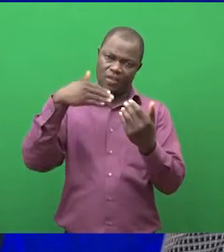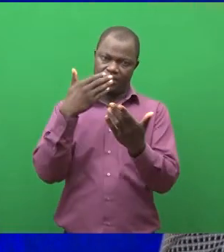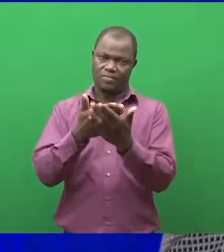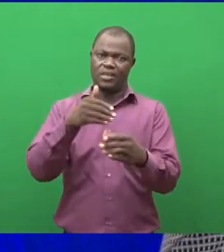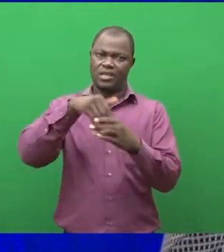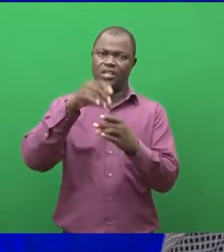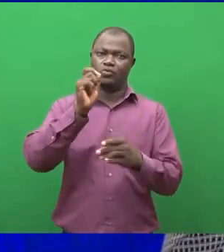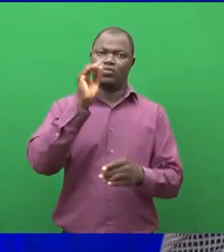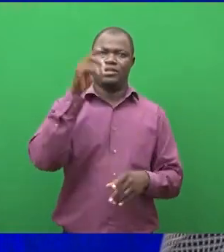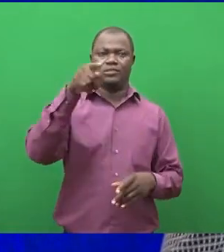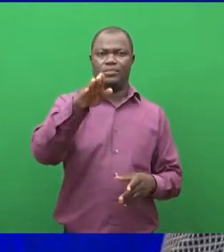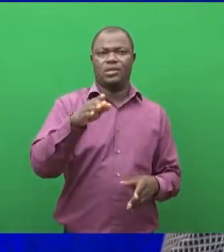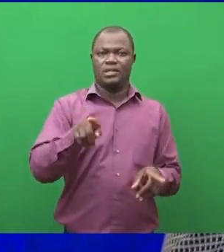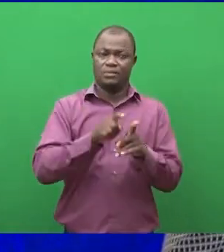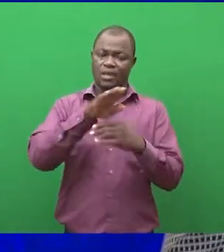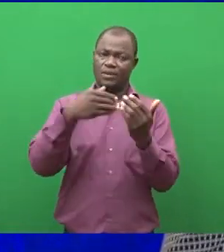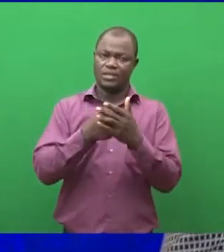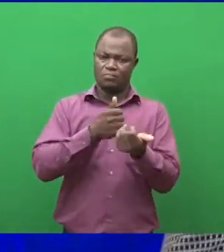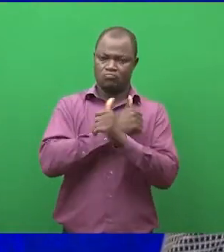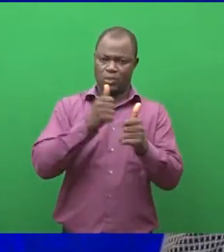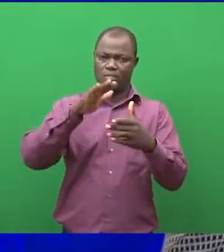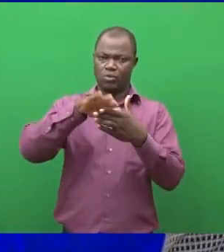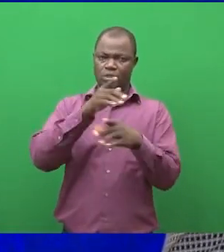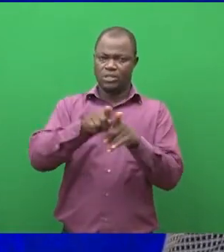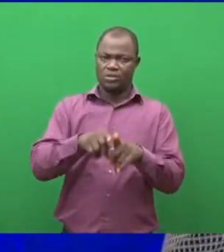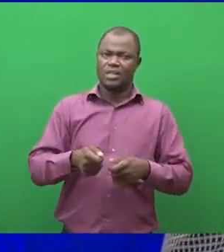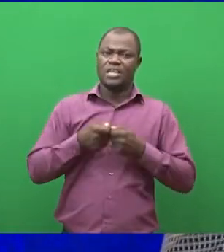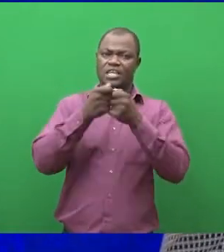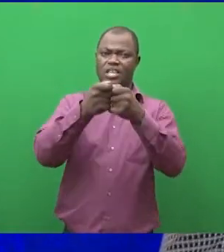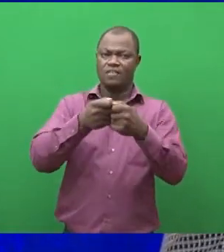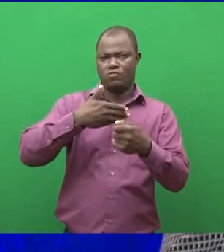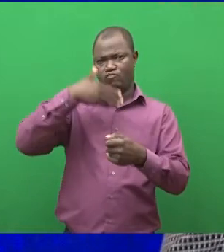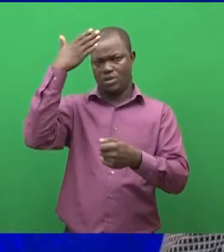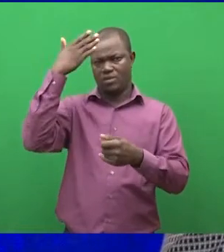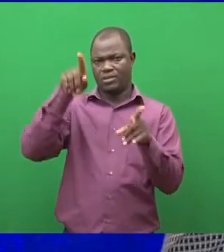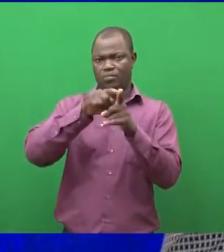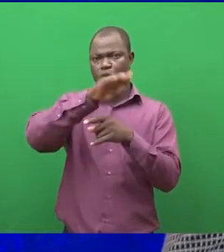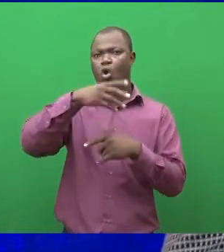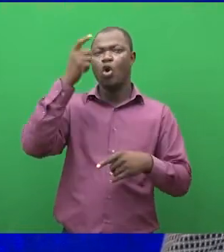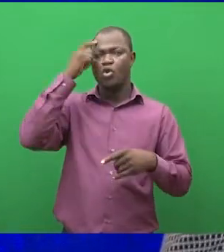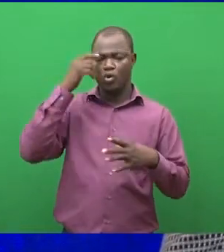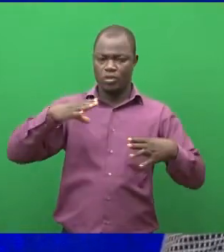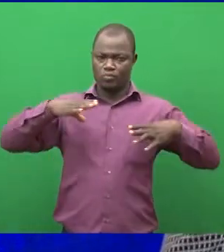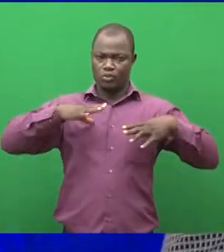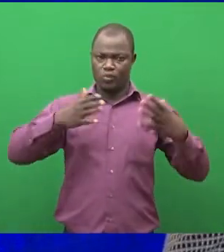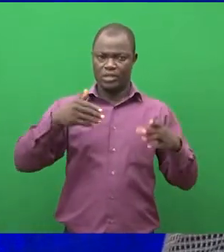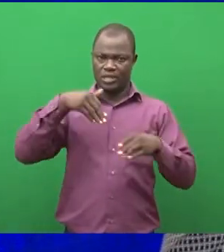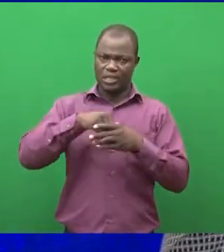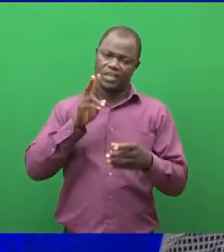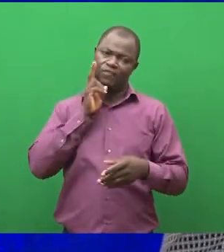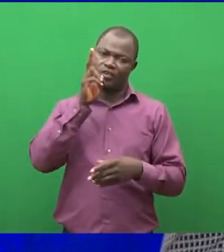zvatarwa kuzvikoro zvavo. Izvo zvakanaka nokuti zvinovapa chenjedzo nokukura vachiziva kukosha kwekushanyirwa kwenyika yavo.